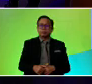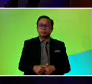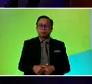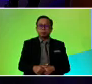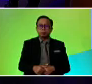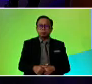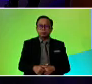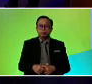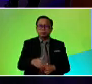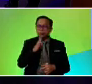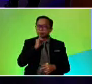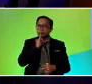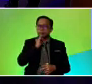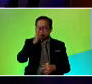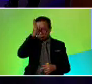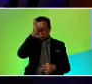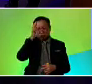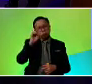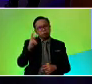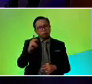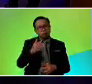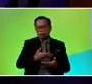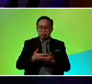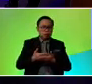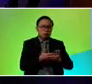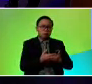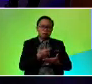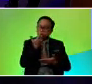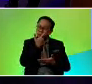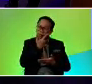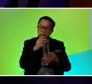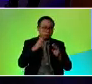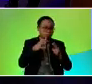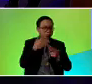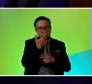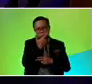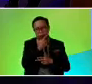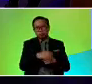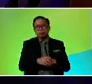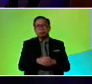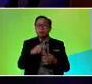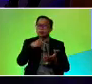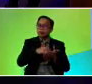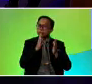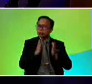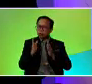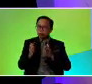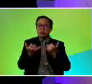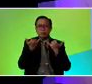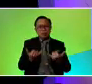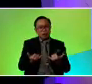yang Oke tapi anak tak oke dengan aturan tapi di sini